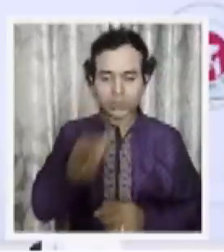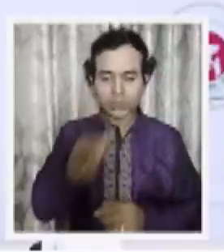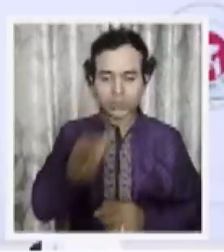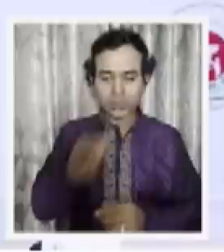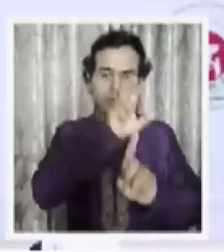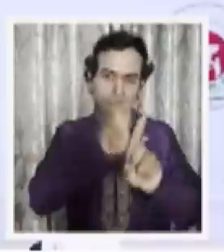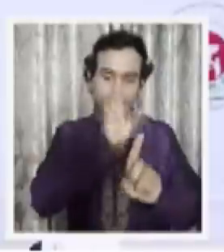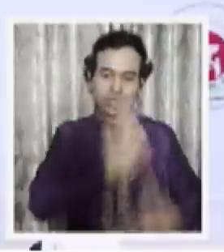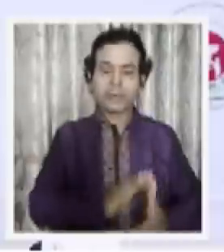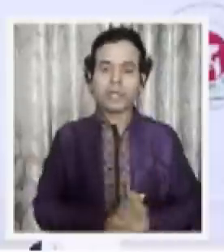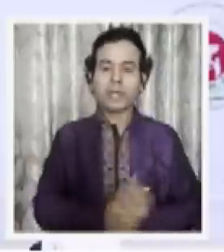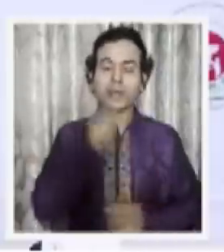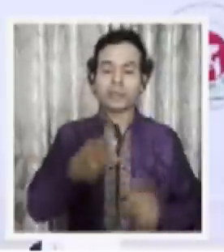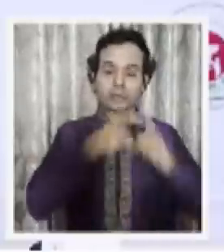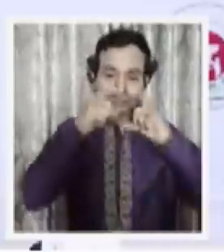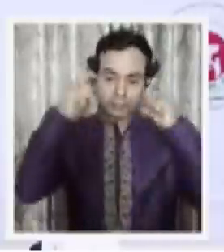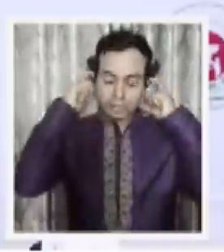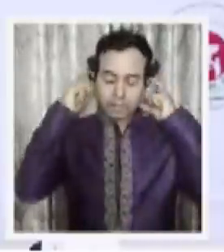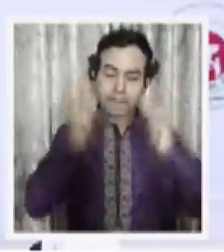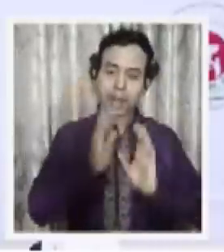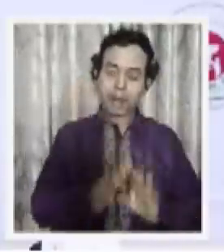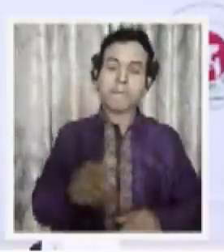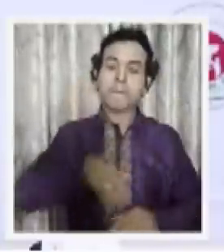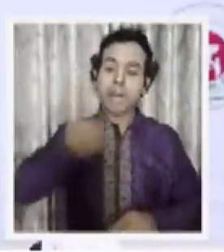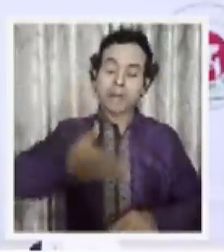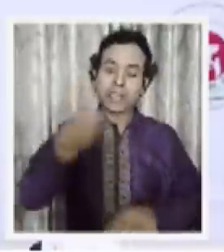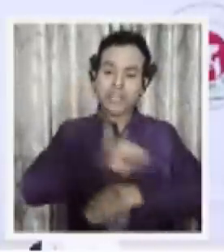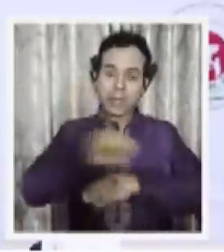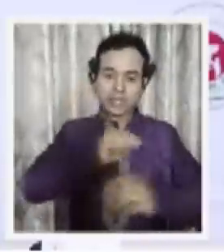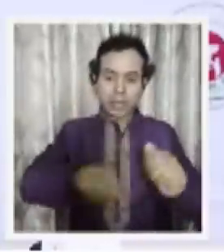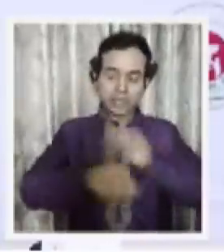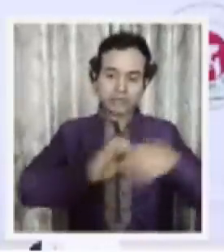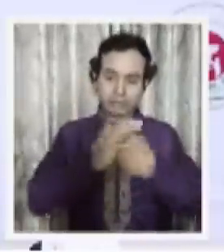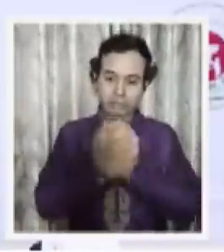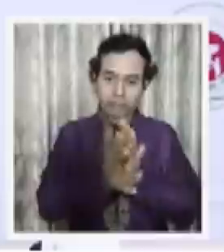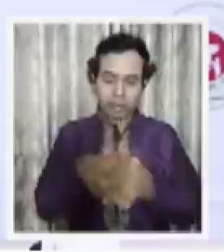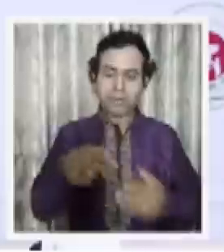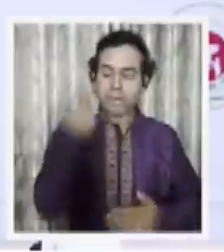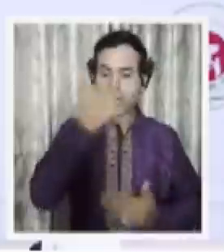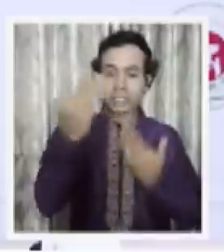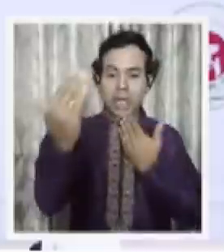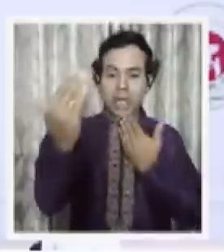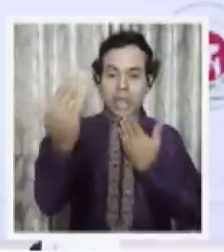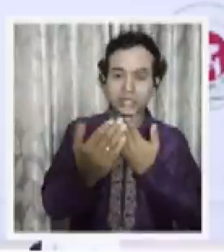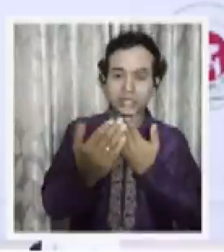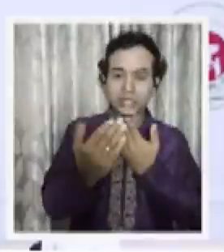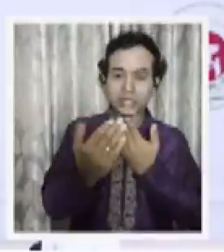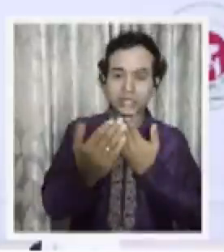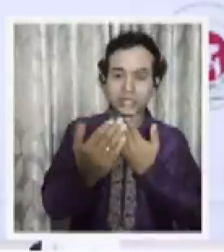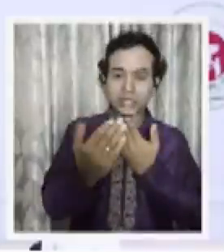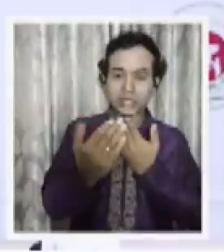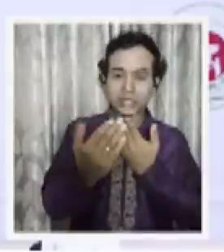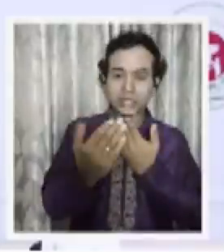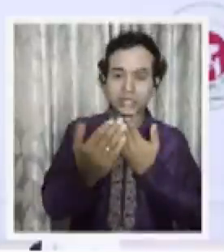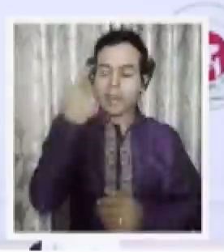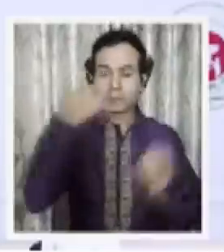মাস্ক পরা, বারবার সাবান পানি দিয়ে হাত ধোয়া, সামাজিক দূরত্ব বজায় রাখা এবং জনসমাগম এড়িয়ে চলা, কাশি শিষ্টাচার মেনে চলা,